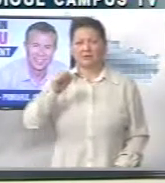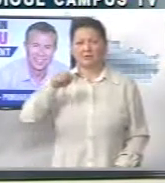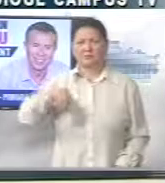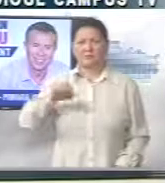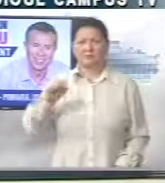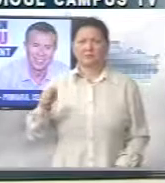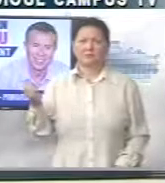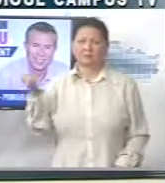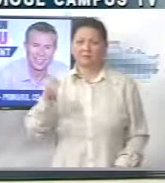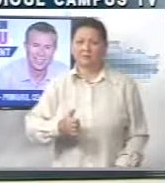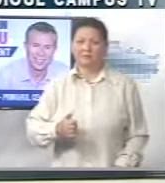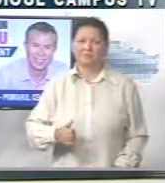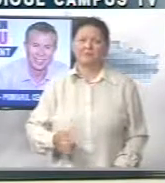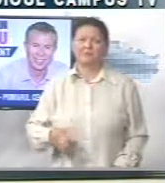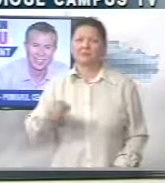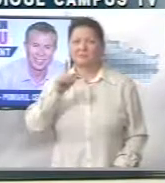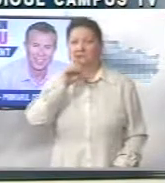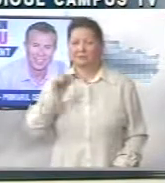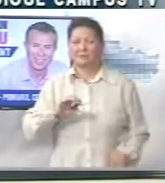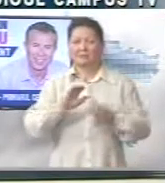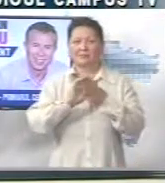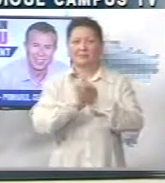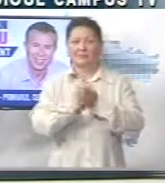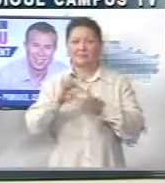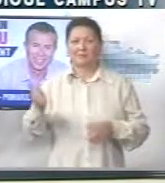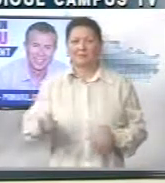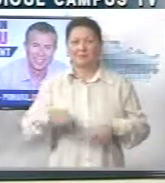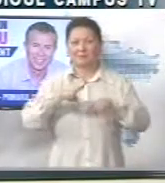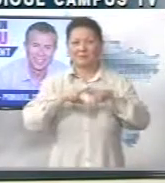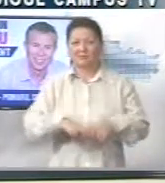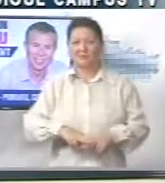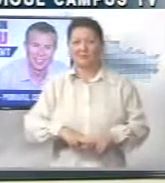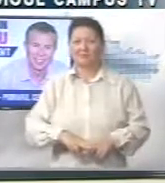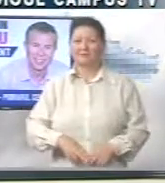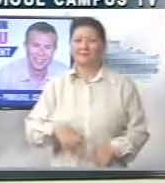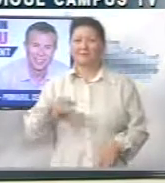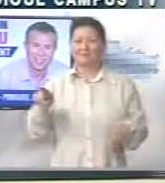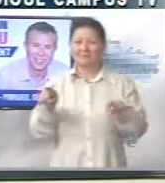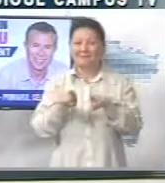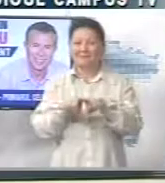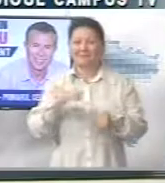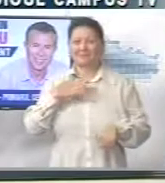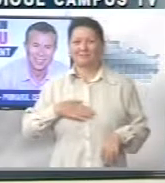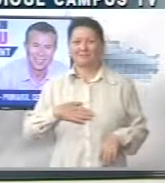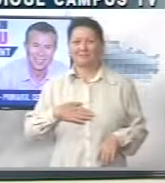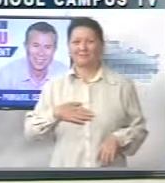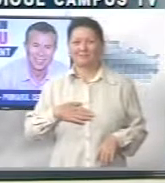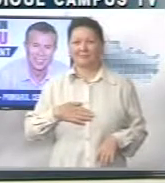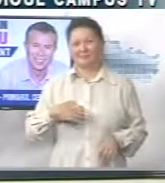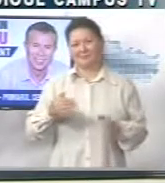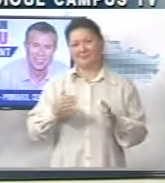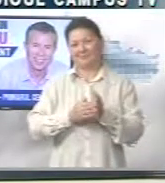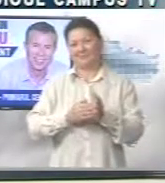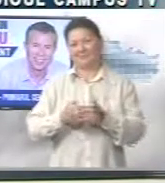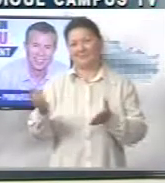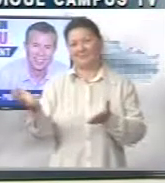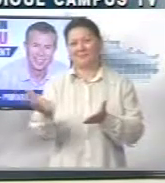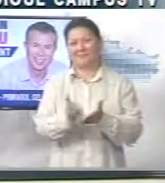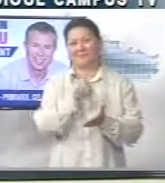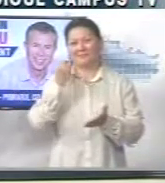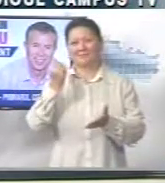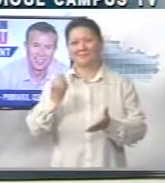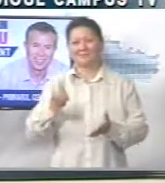nostru, înseamnă mare lucru. Felicitări și să rămâneți tot așa de plăcut. Meritați funcția de primar. Se semnează